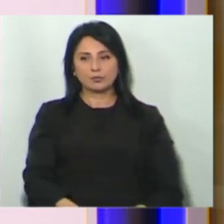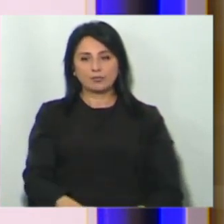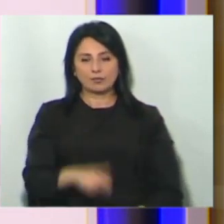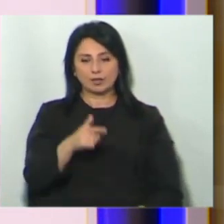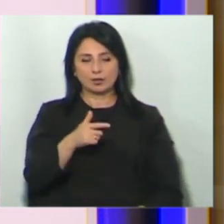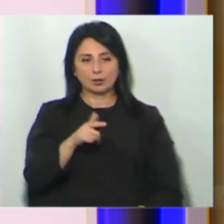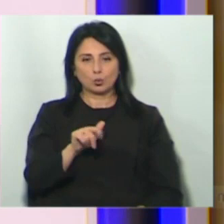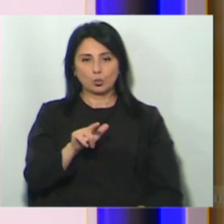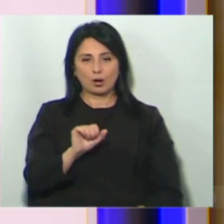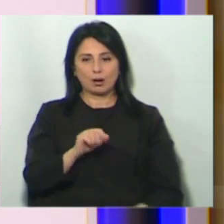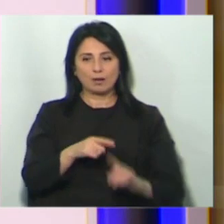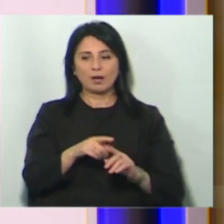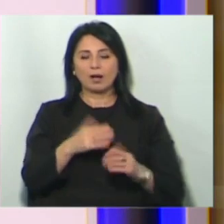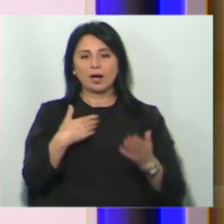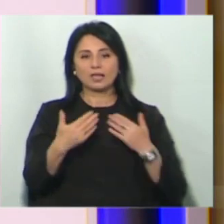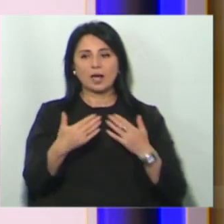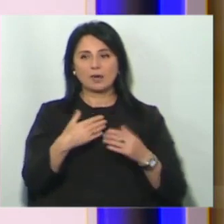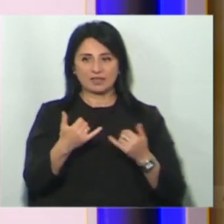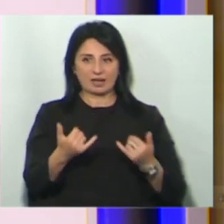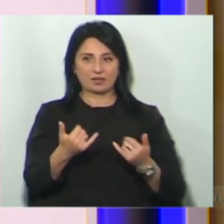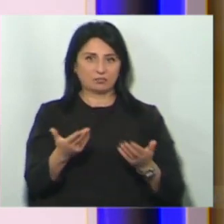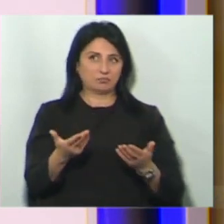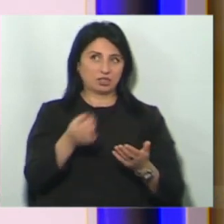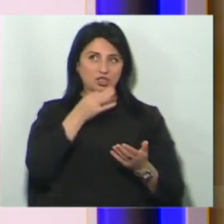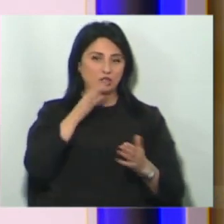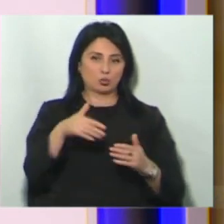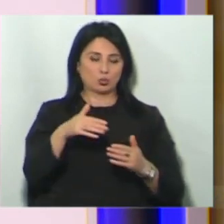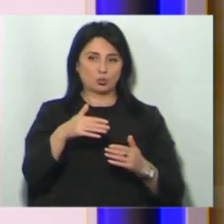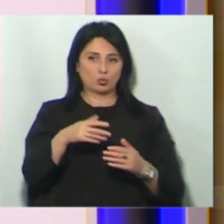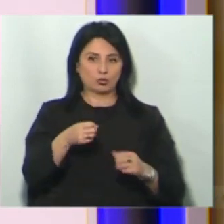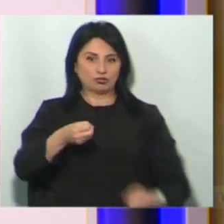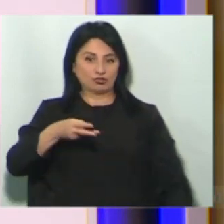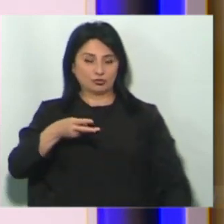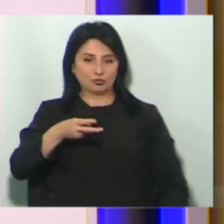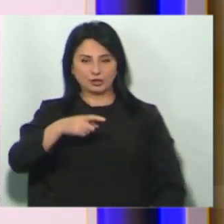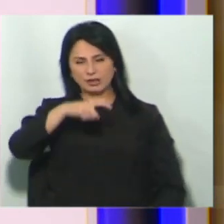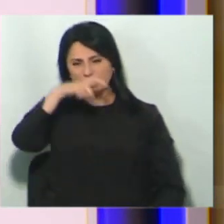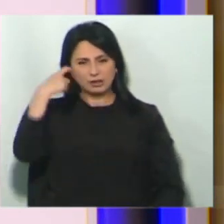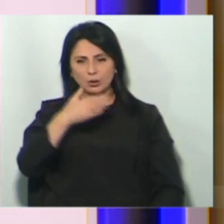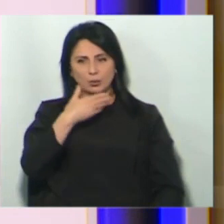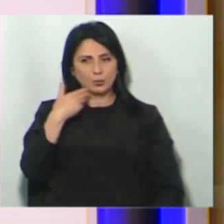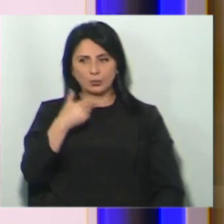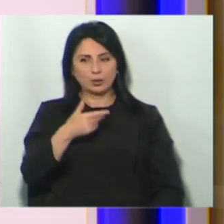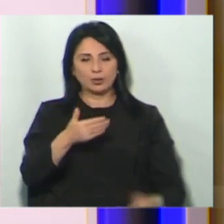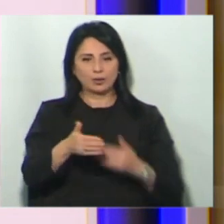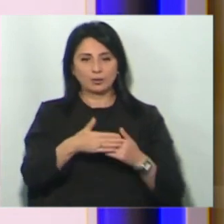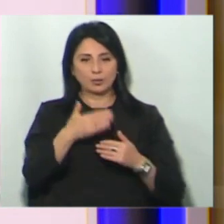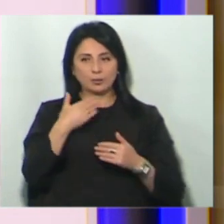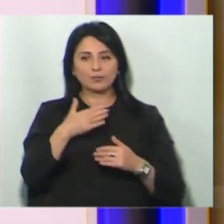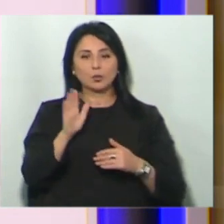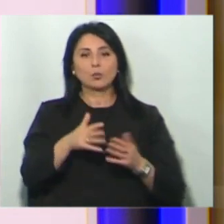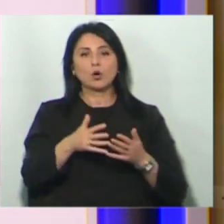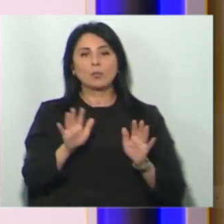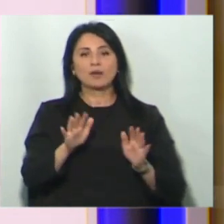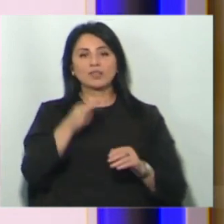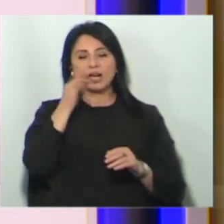ასეთი დამოკიდებულების, როდესაც ვთქვათ აი ახლა თითქოს ჯერ არ არის პაპანაკება zapchuli ardam dgara.